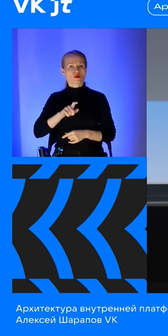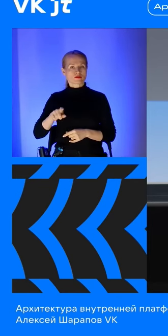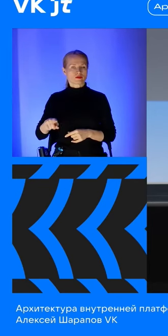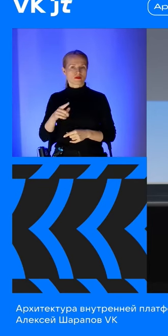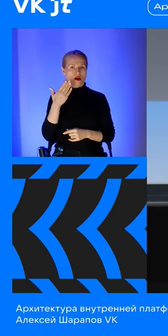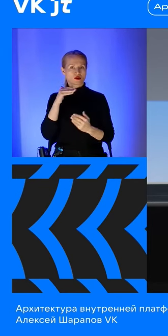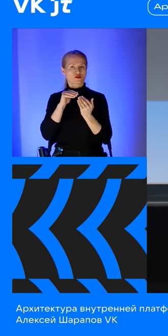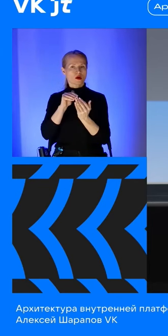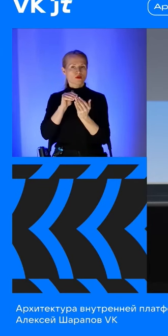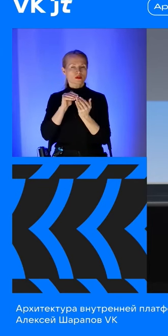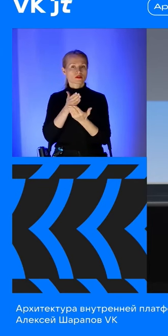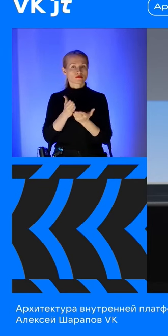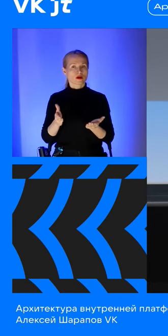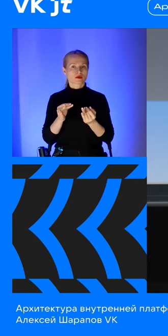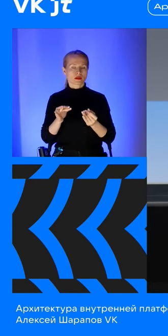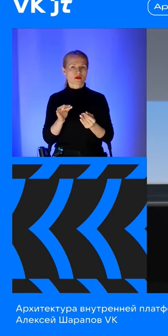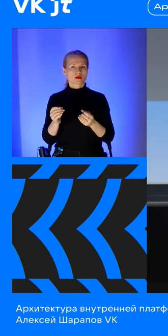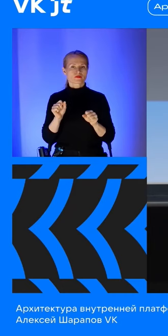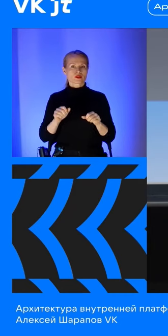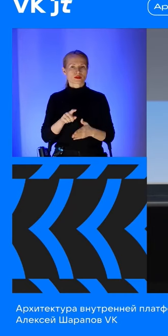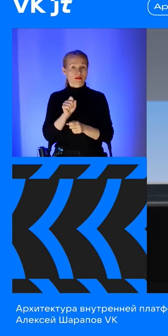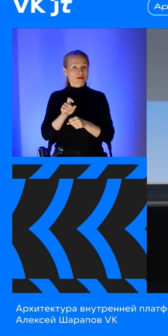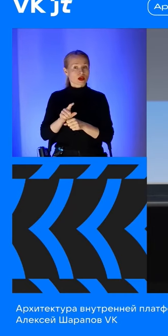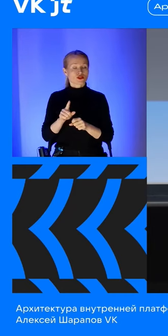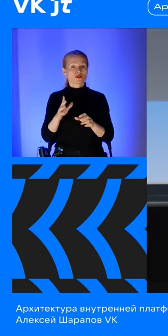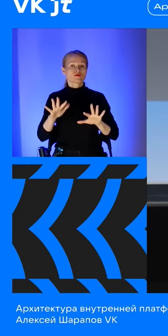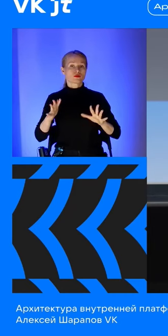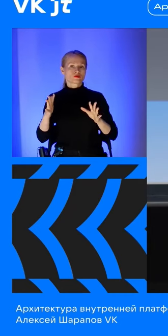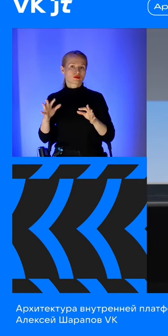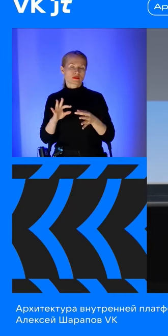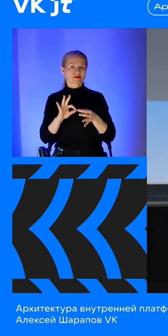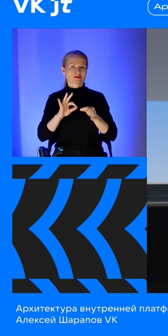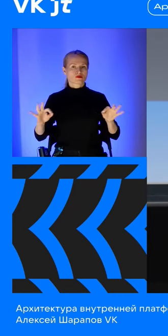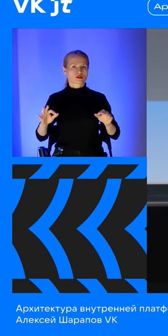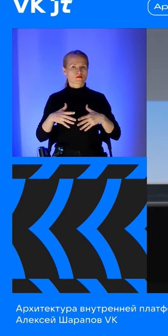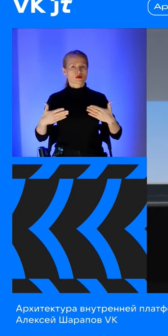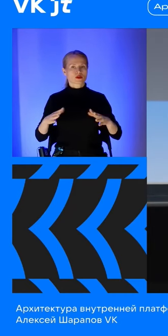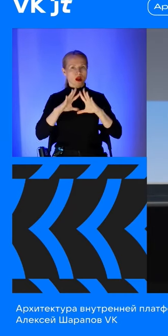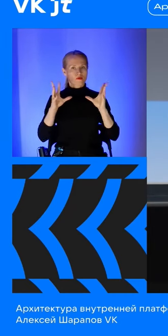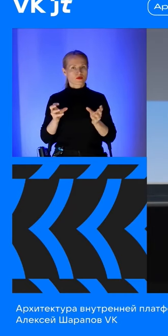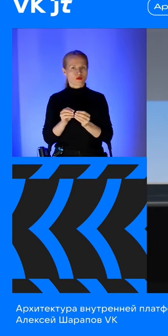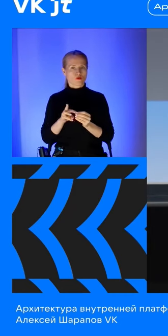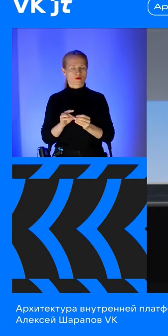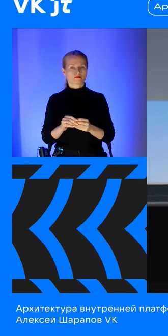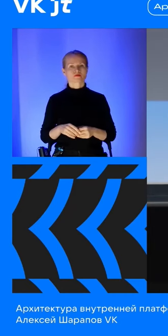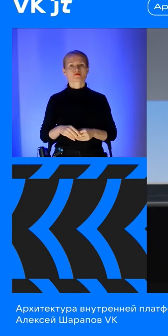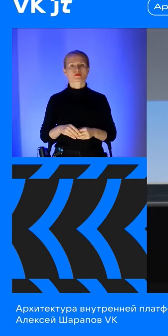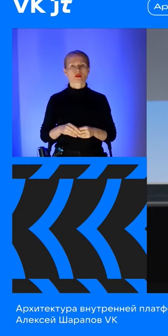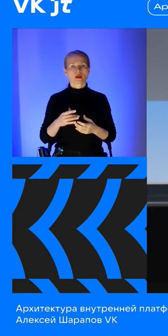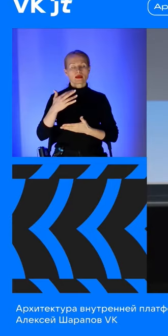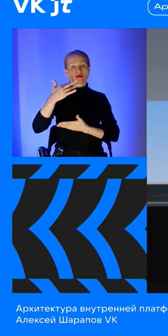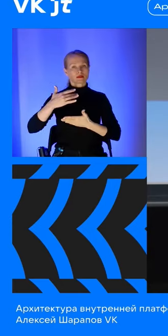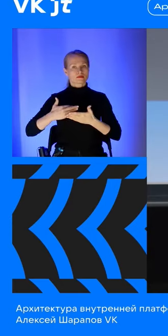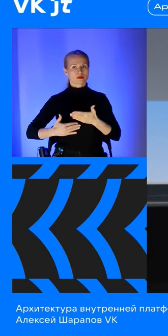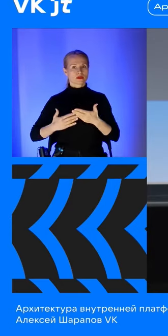коммуницировать и задачи решать легче особенно при таких больших сложных объёмах список решений